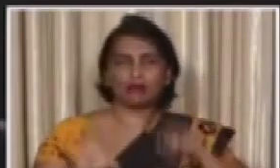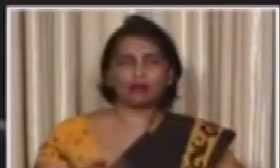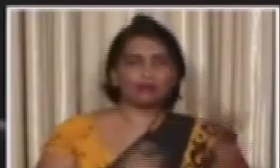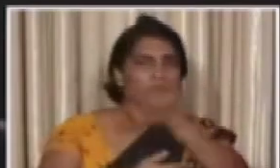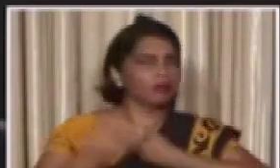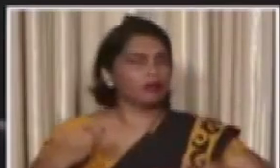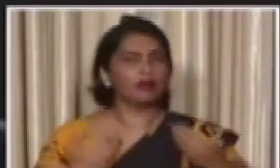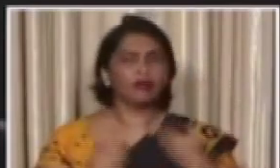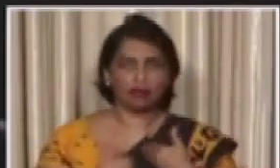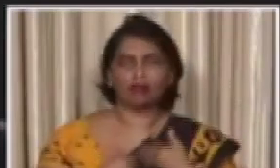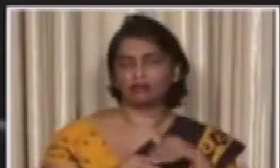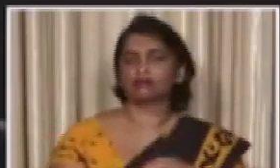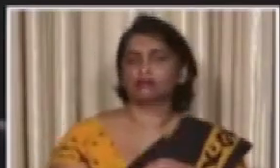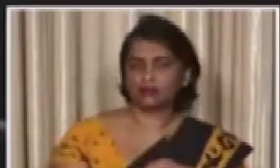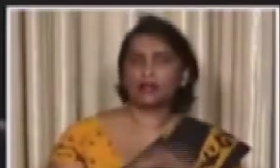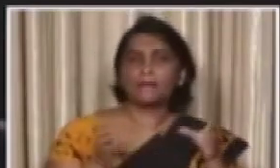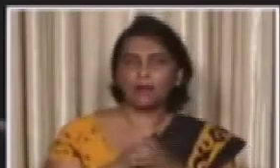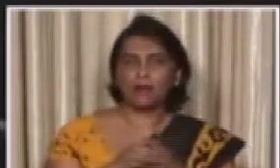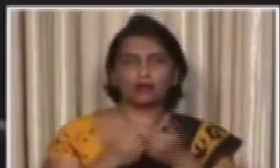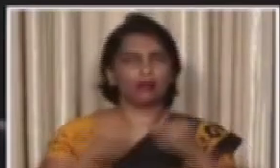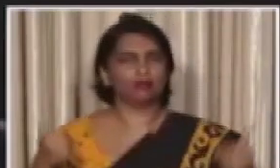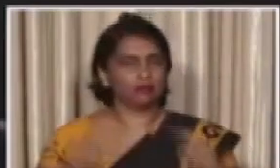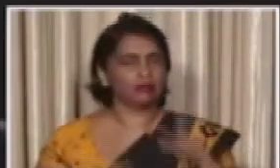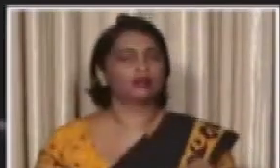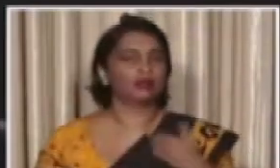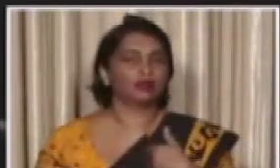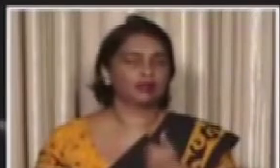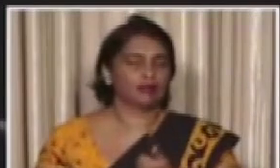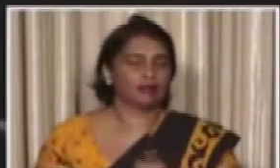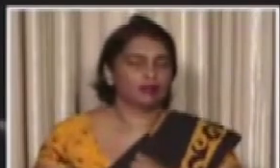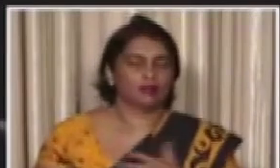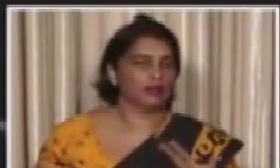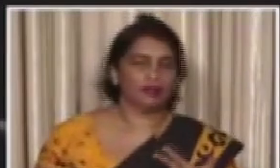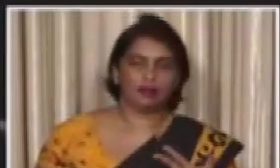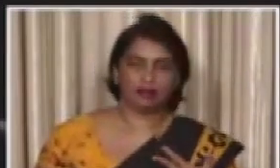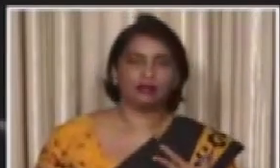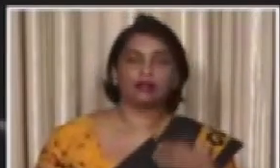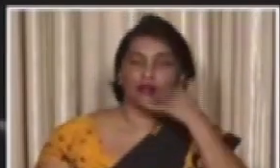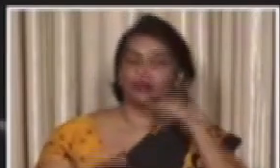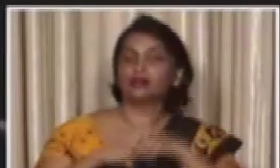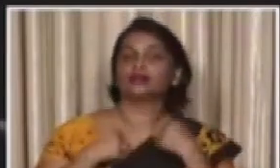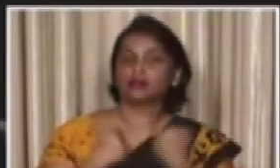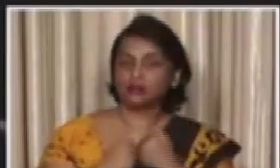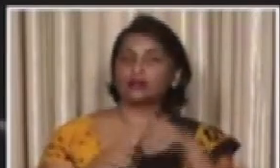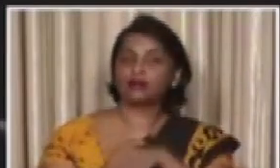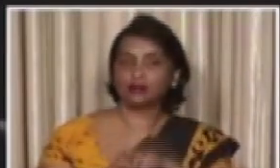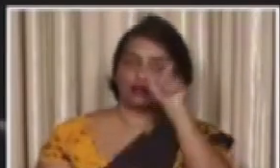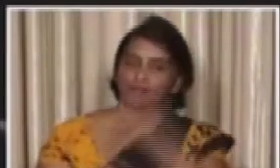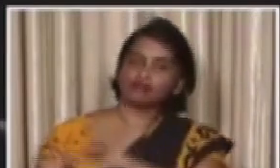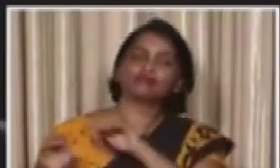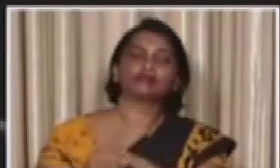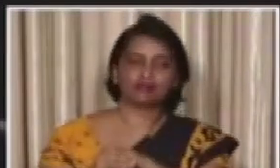අතර මමත් සිටියත් පක්ෂය දෙකඩ වීම පිළිබඳව මගේ කැමැත්තක් තිබුණේ නැහැ. සමගි ජන බලවේගයේ අපේක්ෂිකාවක්